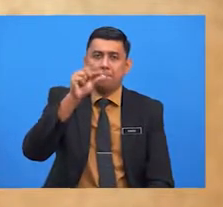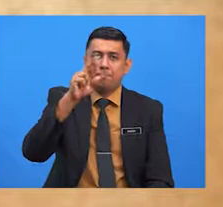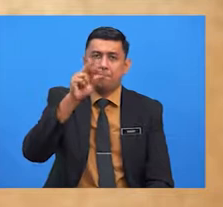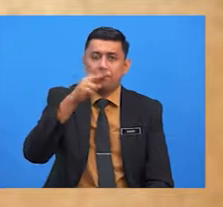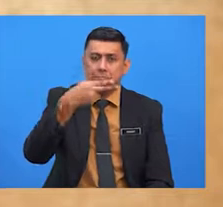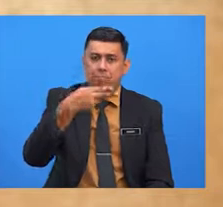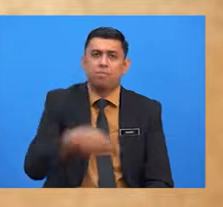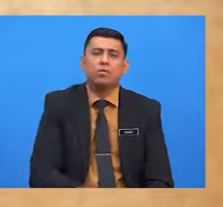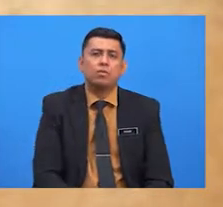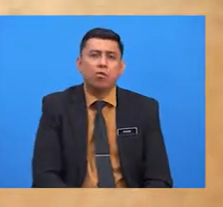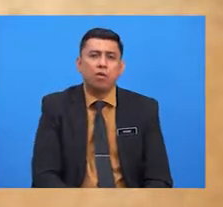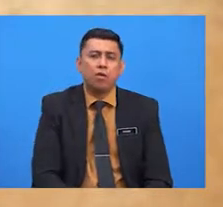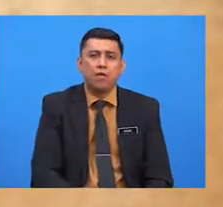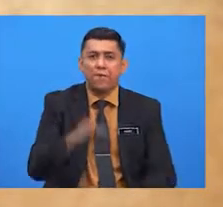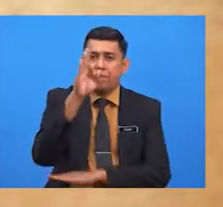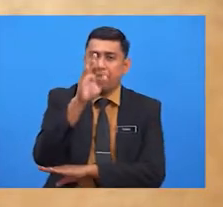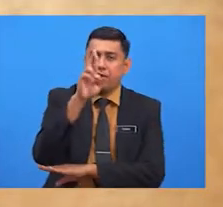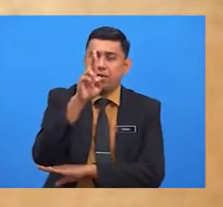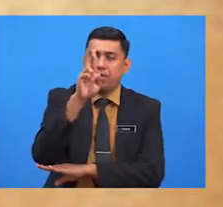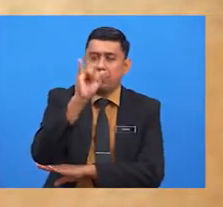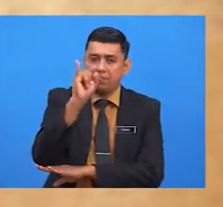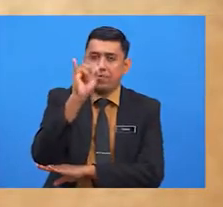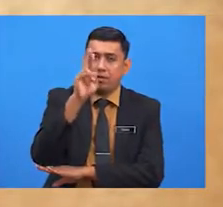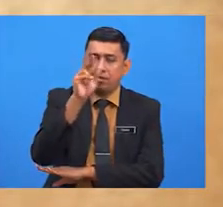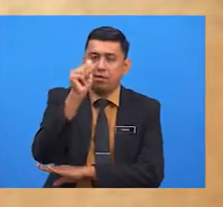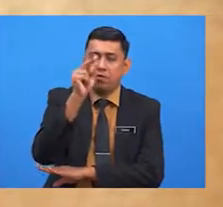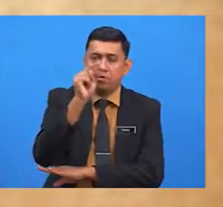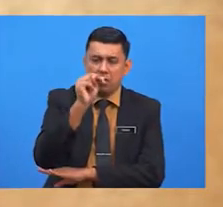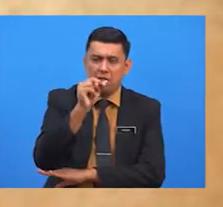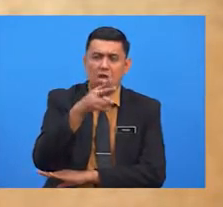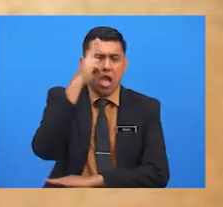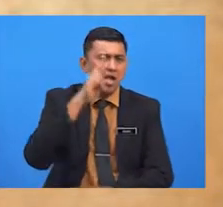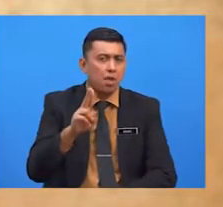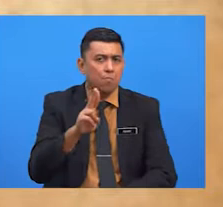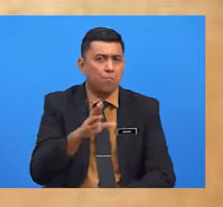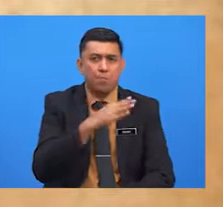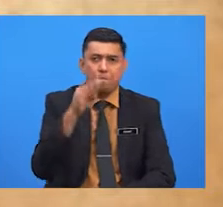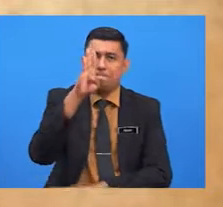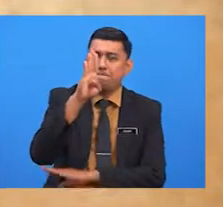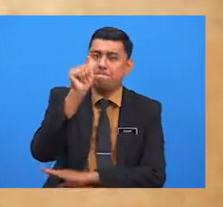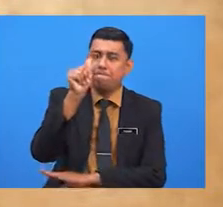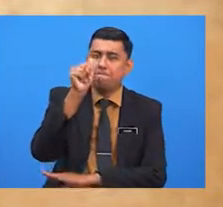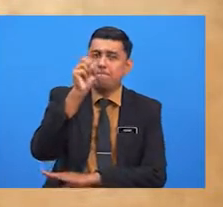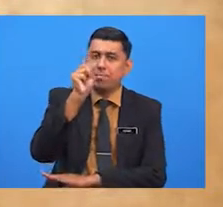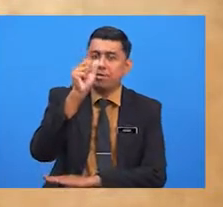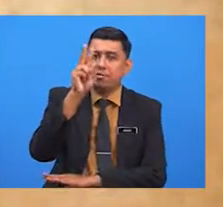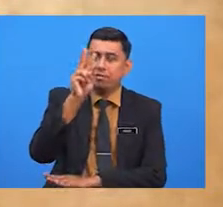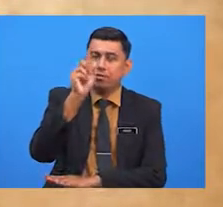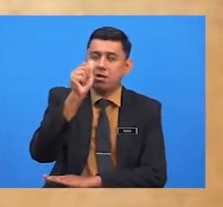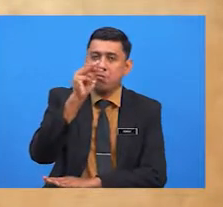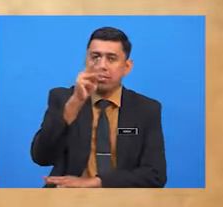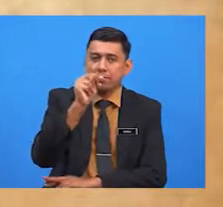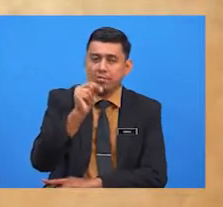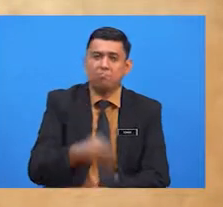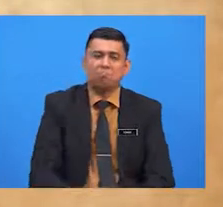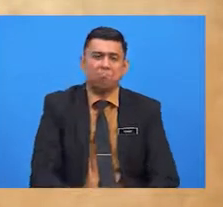Pemerintah seperti Fir'aun, golongan agama dan golongan bangsawan berada di kedudukan tinggi